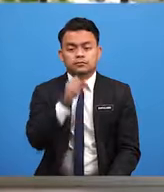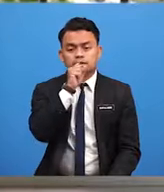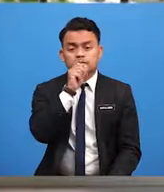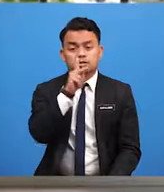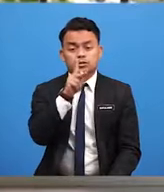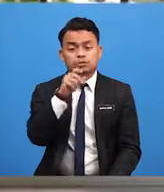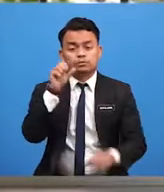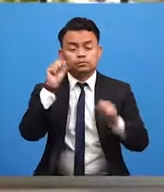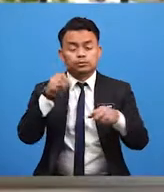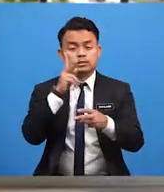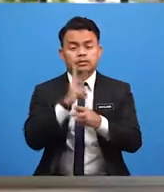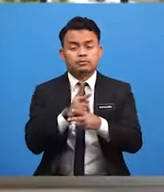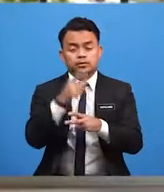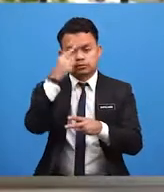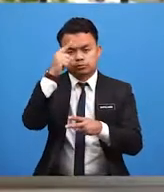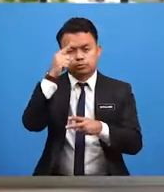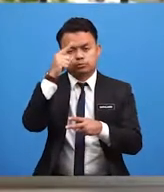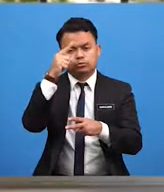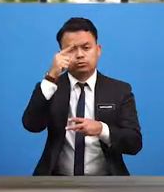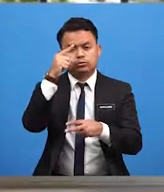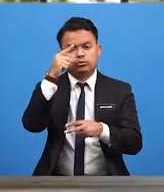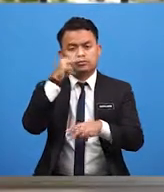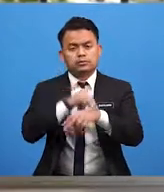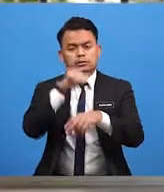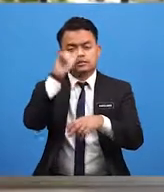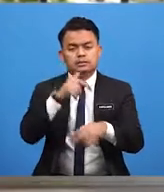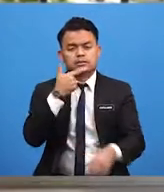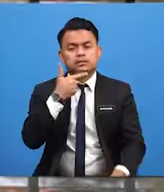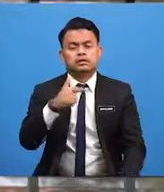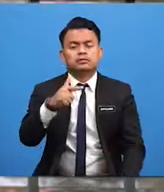Stok juga boleh disimpan untuk jangka masa yang lama.